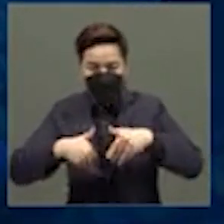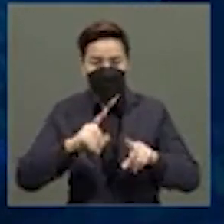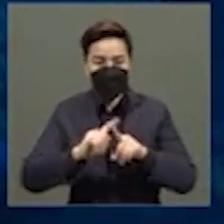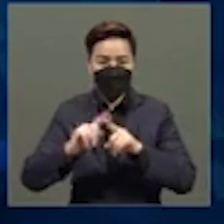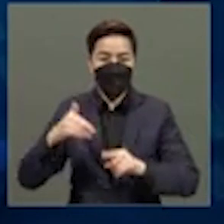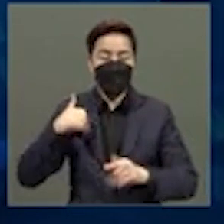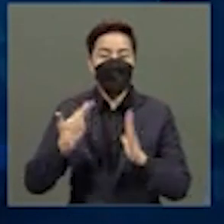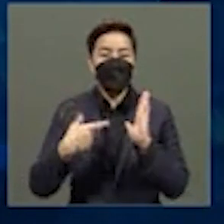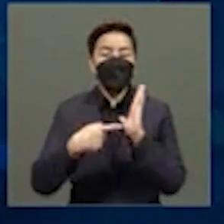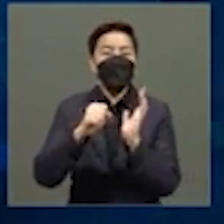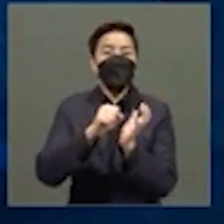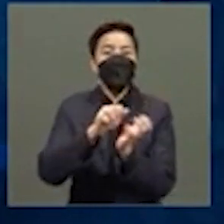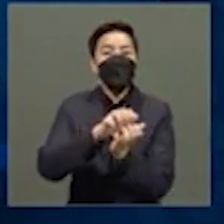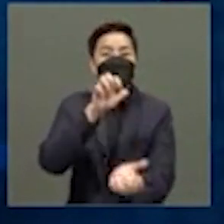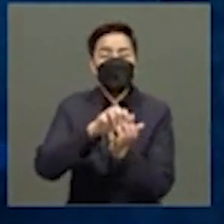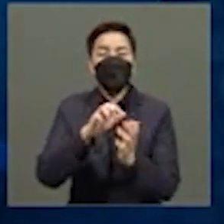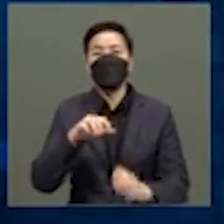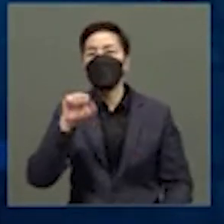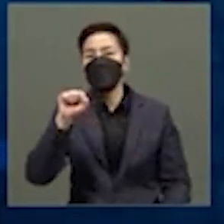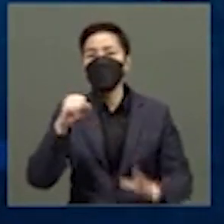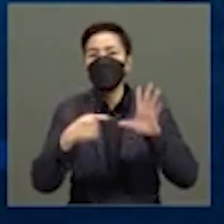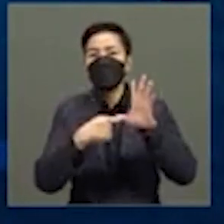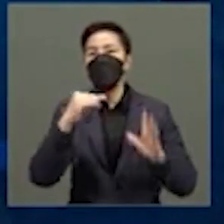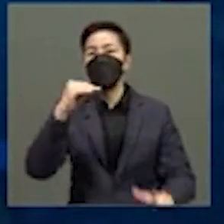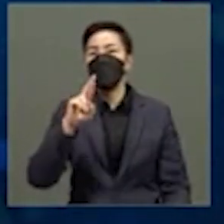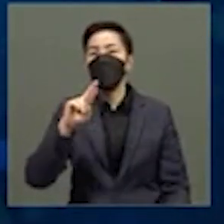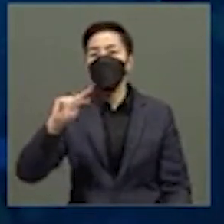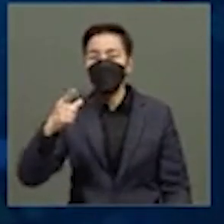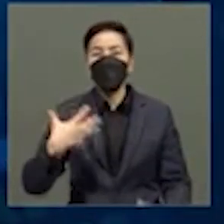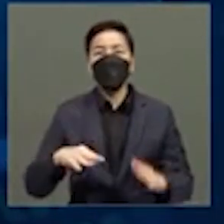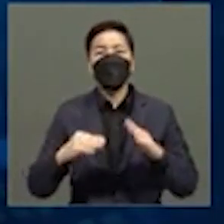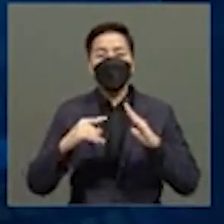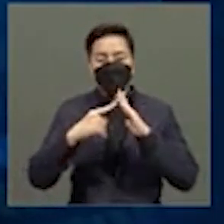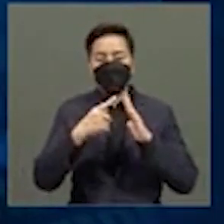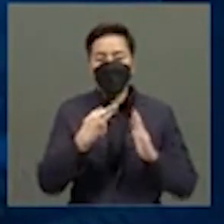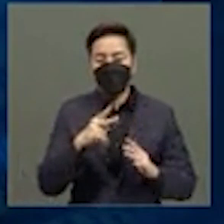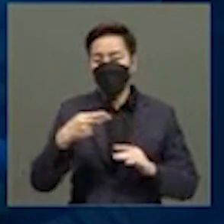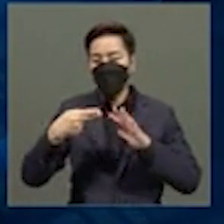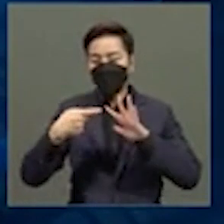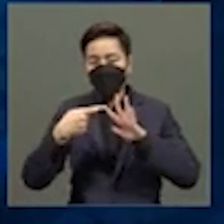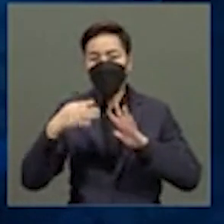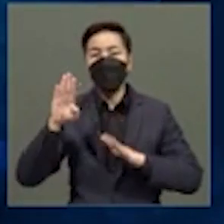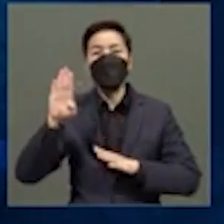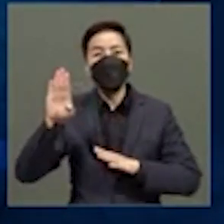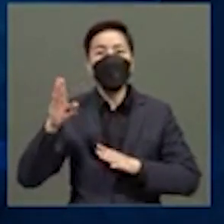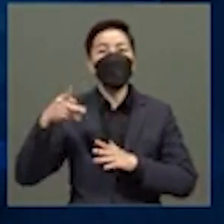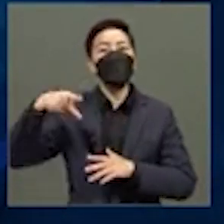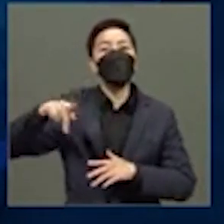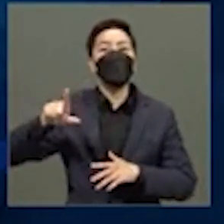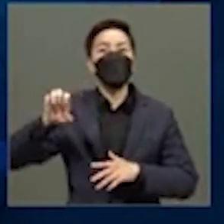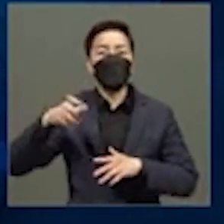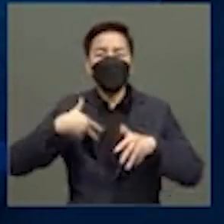ของสมุทรปราการเป็นตลาดสำโรงชุมชนและตลาดเคหะบางพลีอย่างนี้เป็นต้นนะคะก็ยังเป็นการรายงานในชุมชนแ